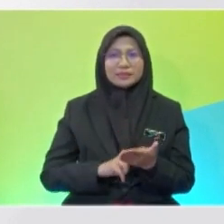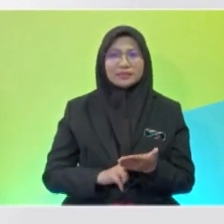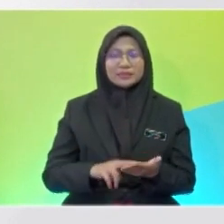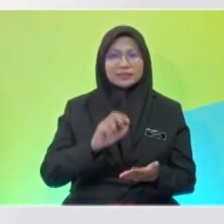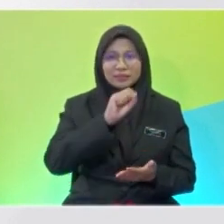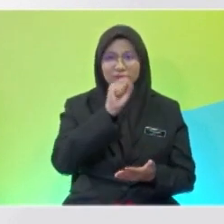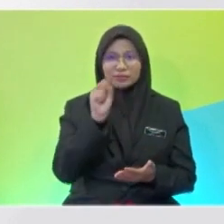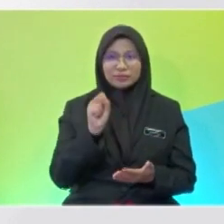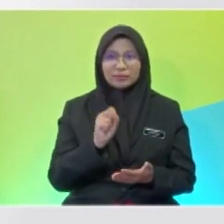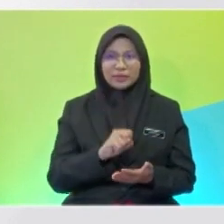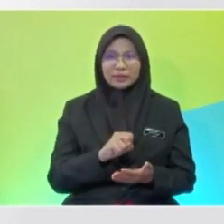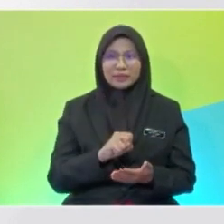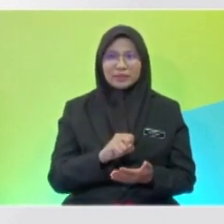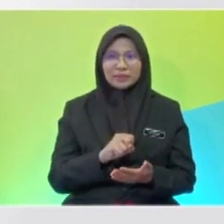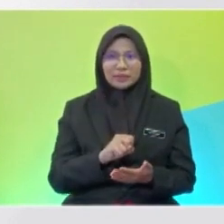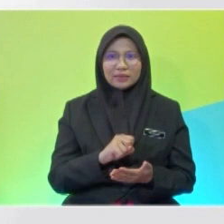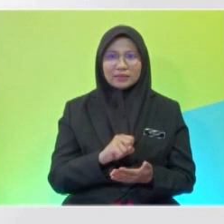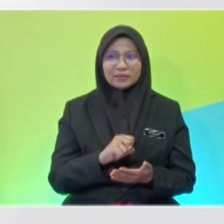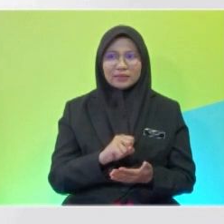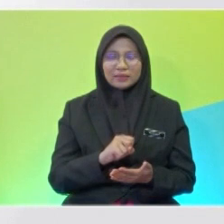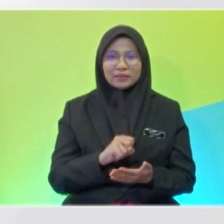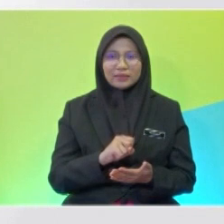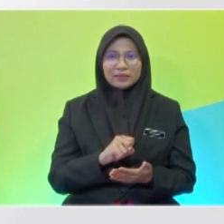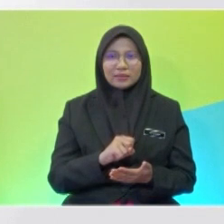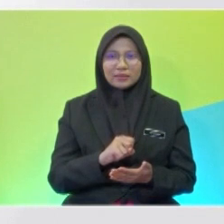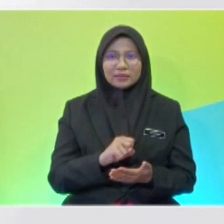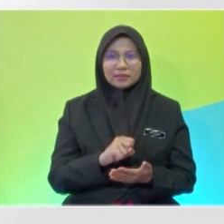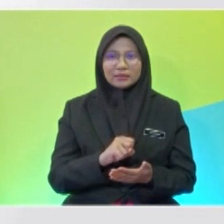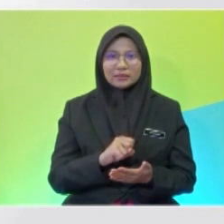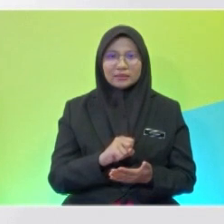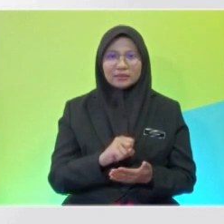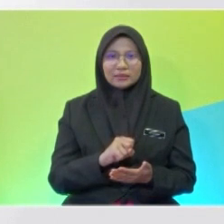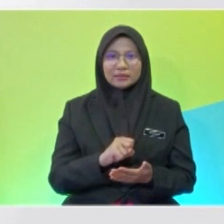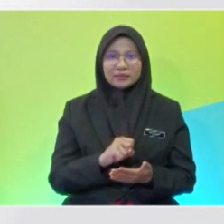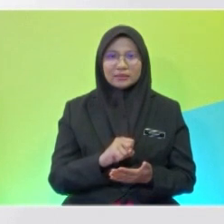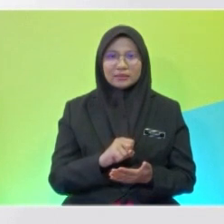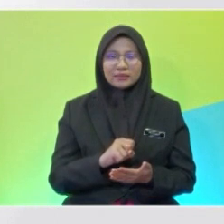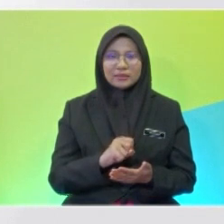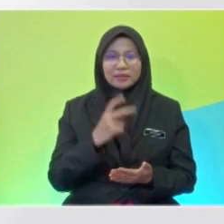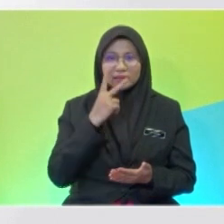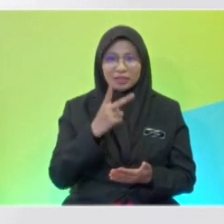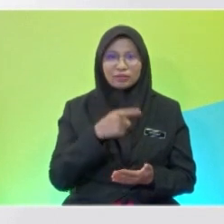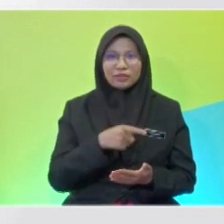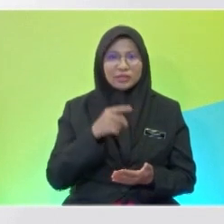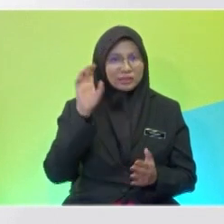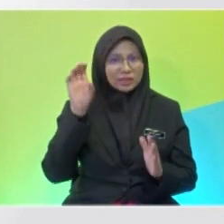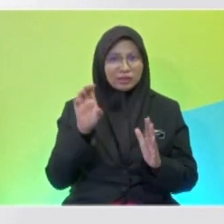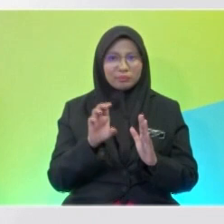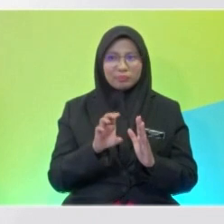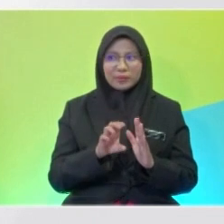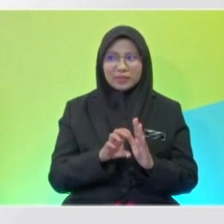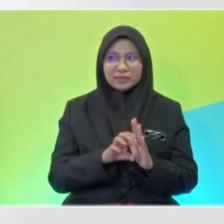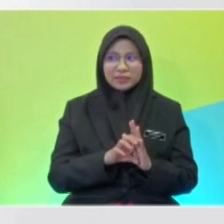boleh untuk klasifikasikannya jenis-jenis kelemahan yang terdapat dalam bilik tidur ini setelah